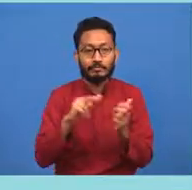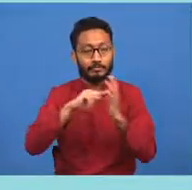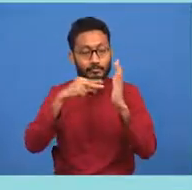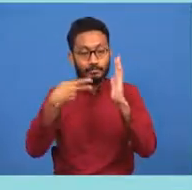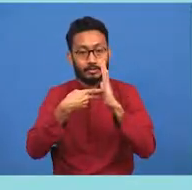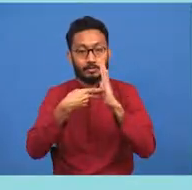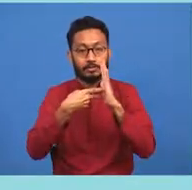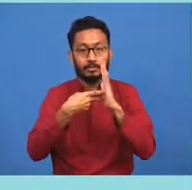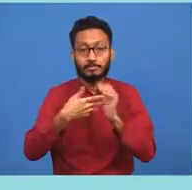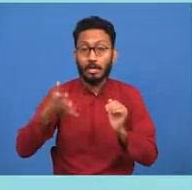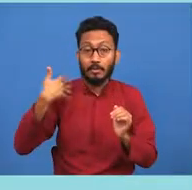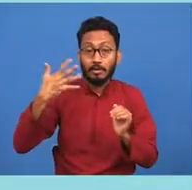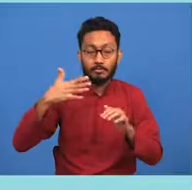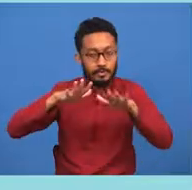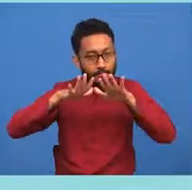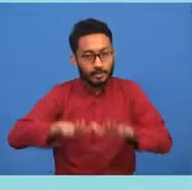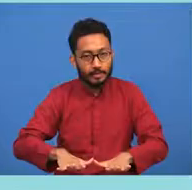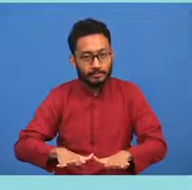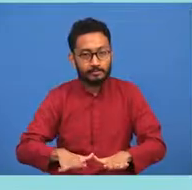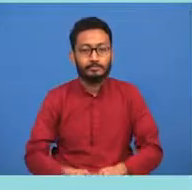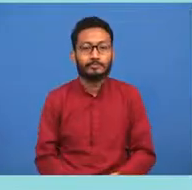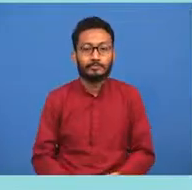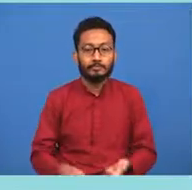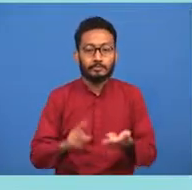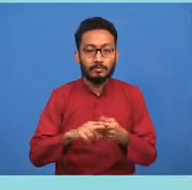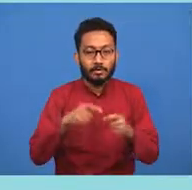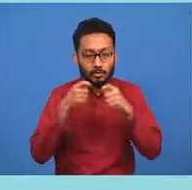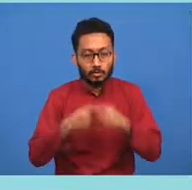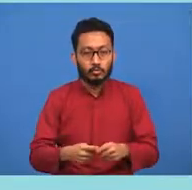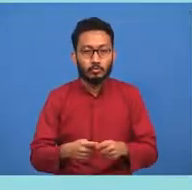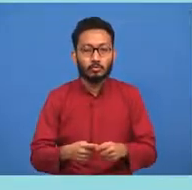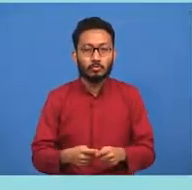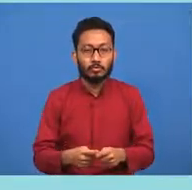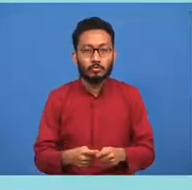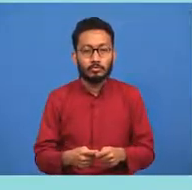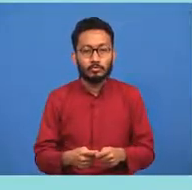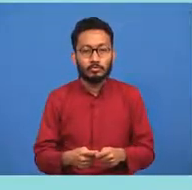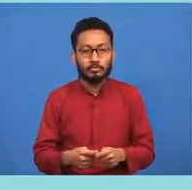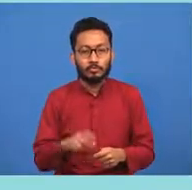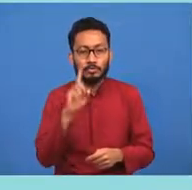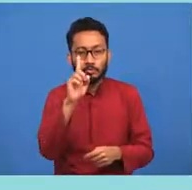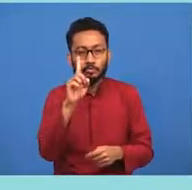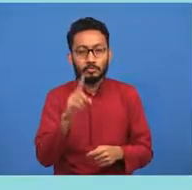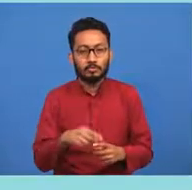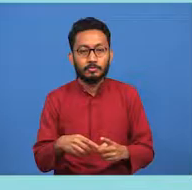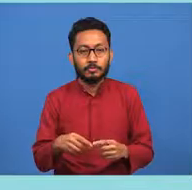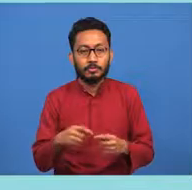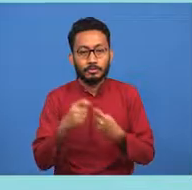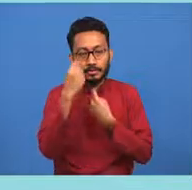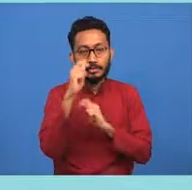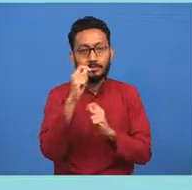pemendekkan. Kedua, menentukan haba pemendekkan bagi suatu tindak balas.